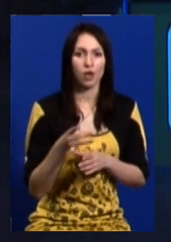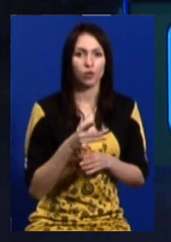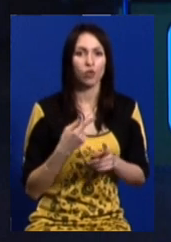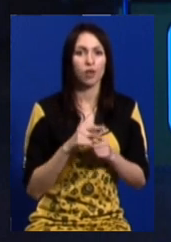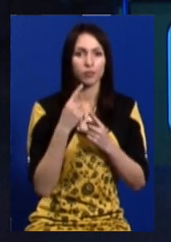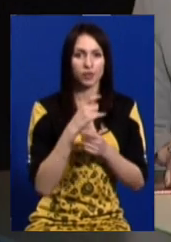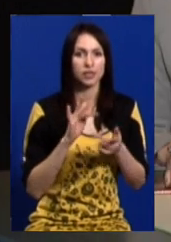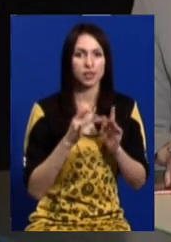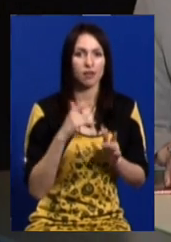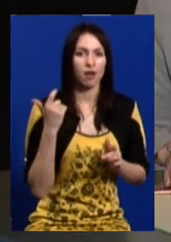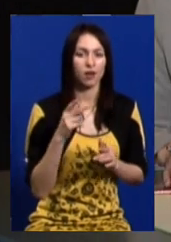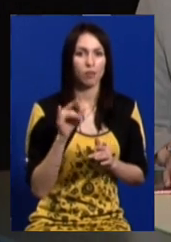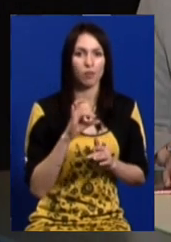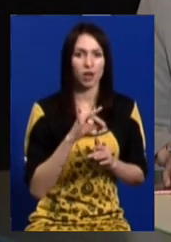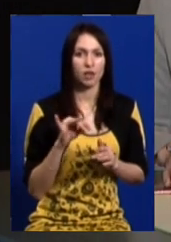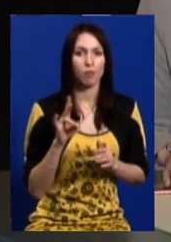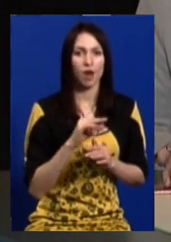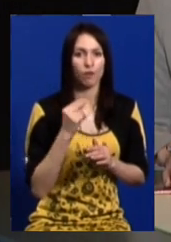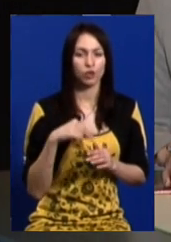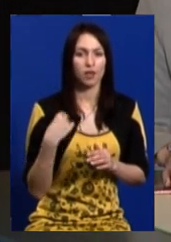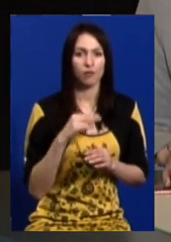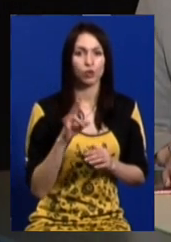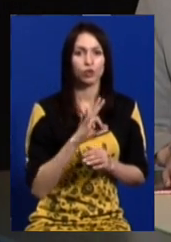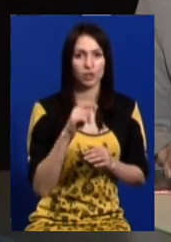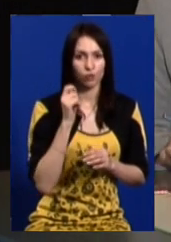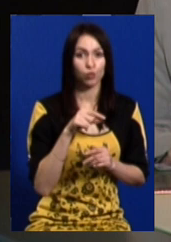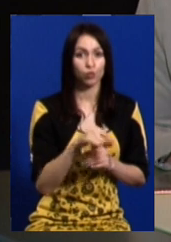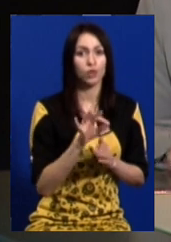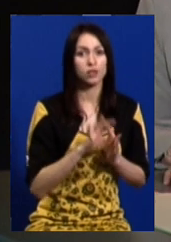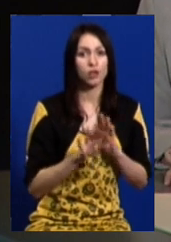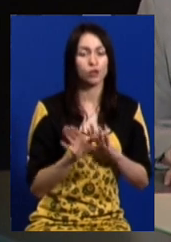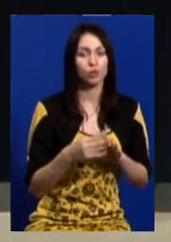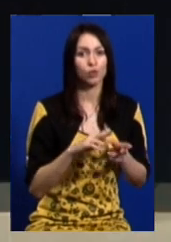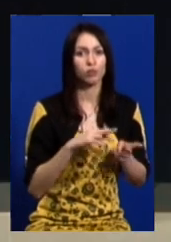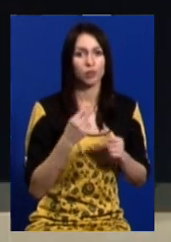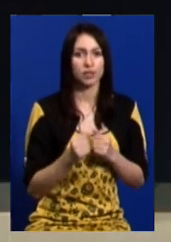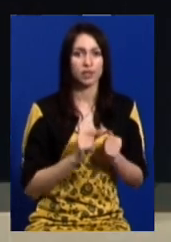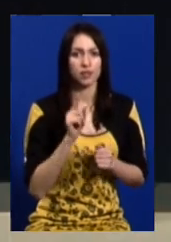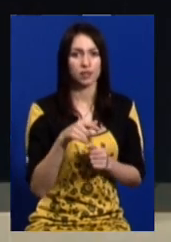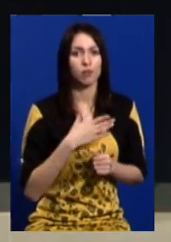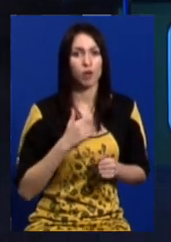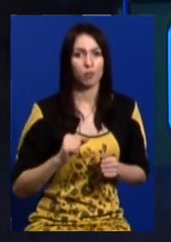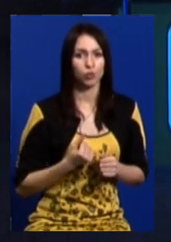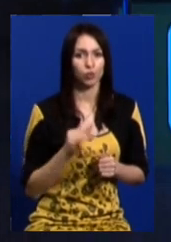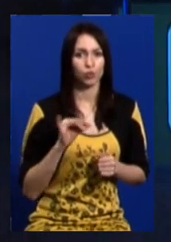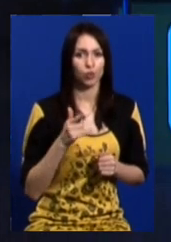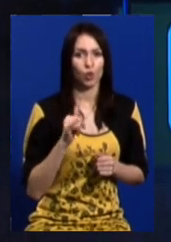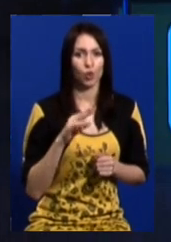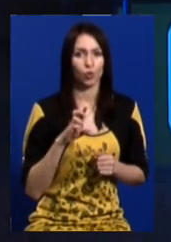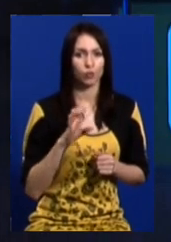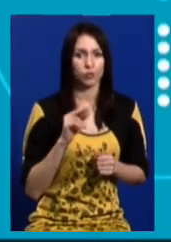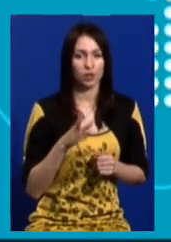сайт Харківської єпархії Православної церкви України. Туди одразу після переходу з'їздила моя колега Юлія Губська. Давайте подивимося її